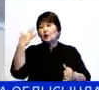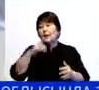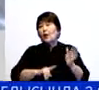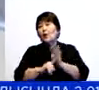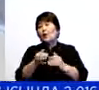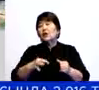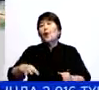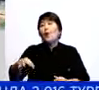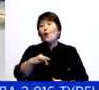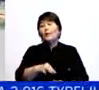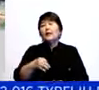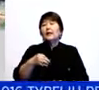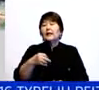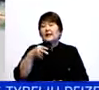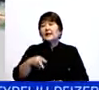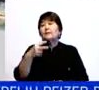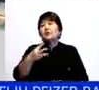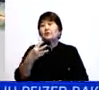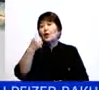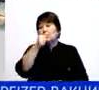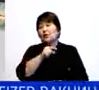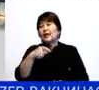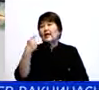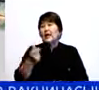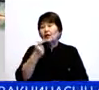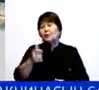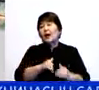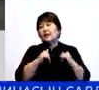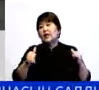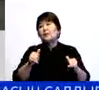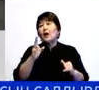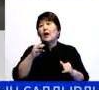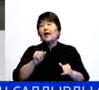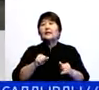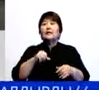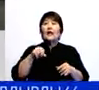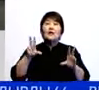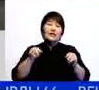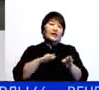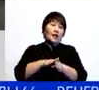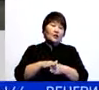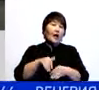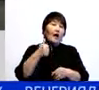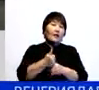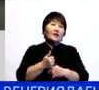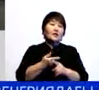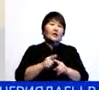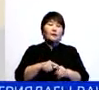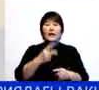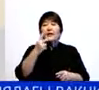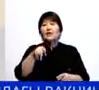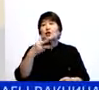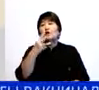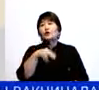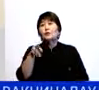қолға алынған облыстың 2023 жылға дейінгі экономикалық даму картасы сәтті жүзеге асырылуда. Мәселен, алғашқы 10 айда құны 2,3